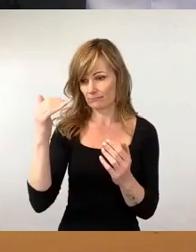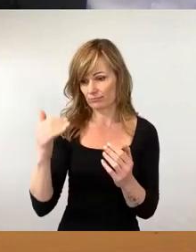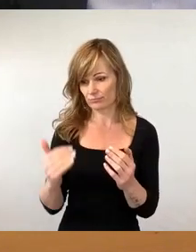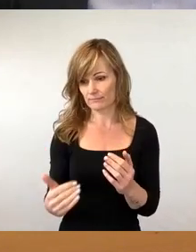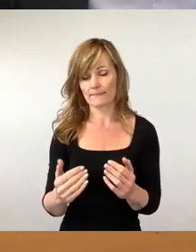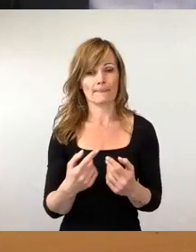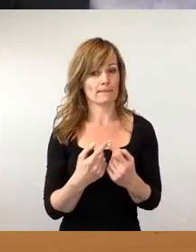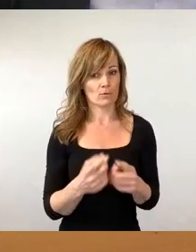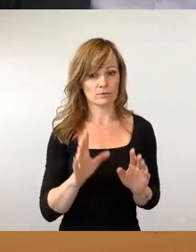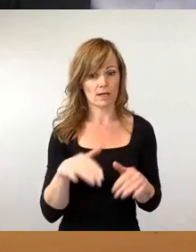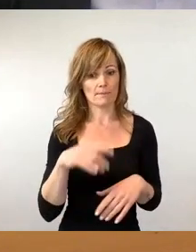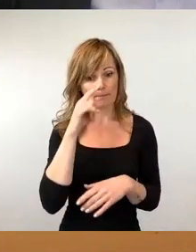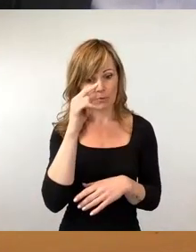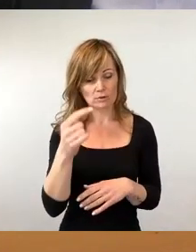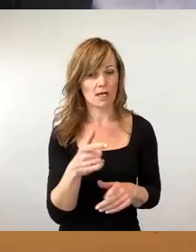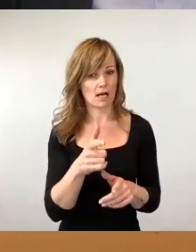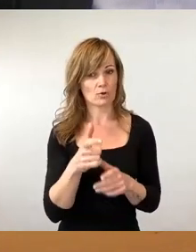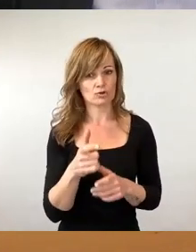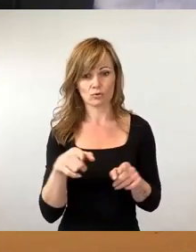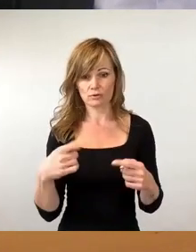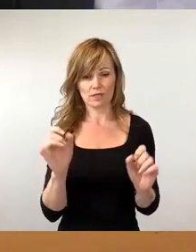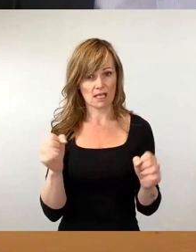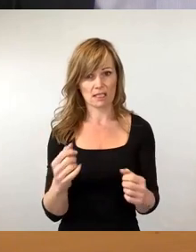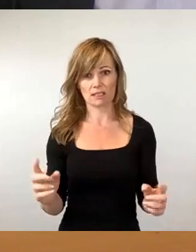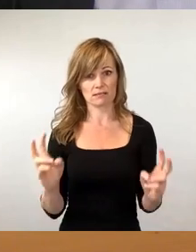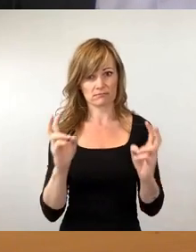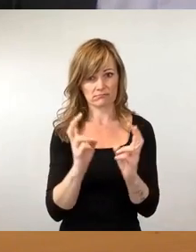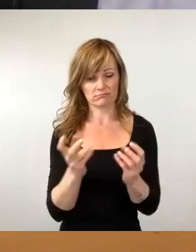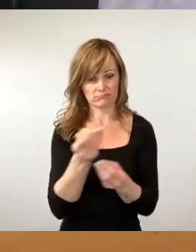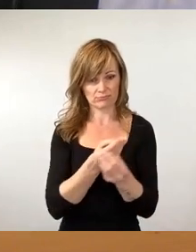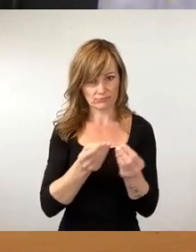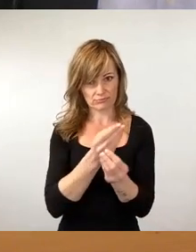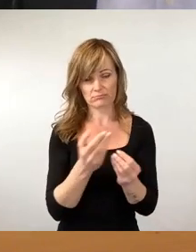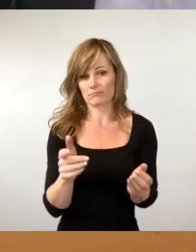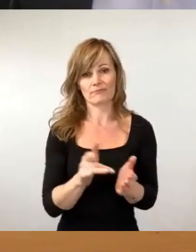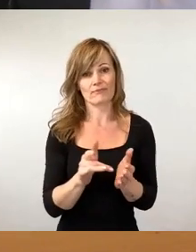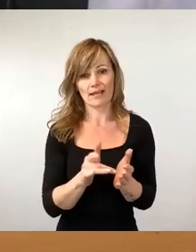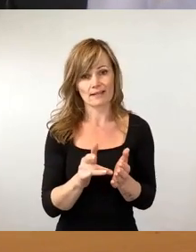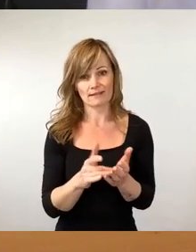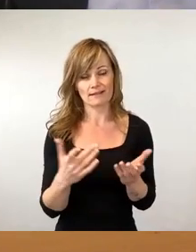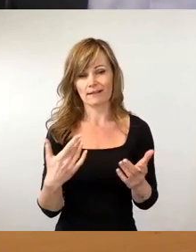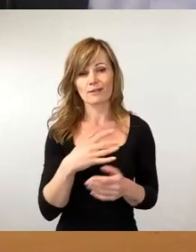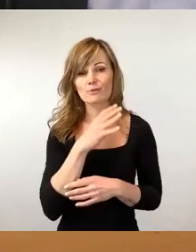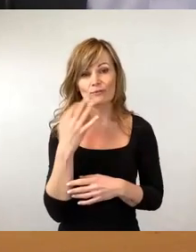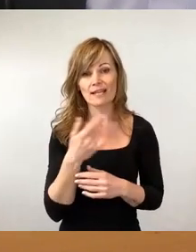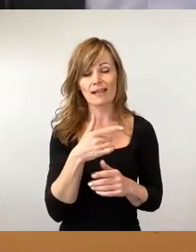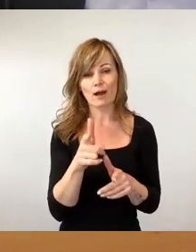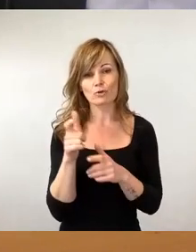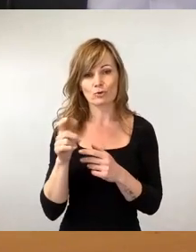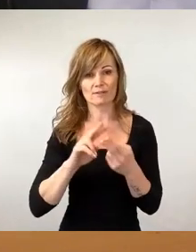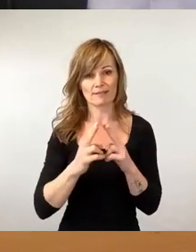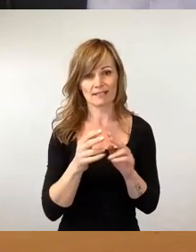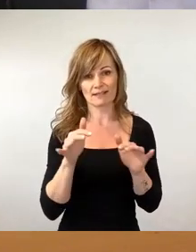dann die Ausschüsse nicht tagen, weil wir entsprechend dann zu viele Ausschussmitglieder hätten zu dem, was